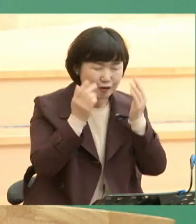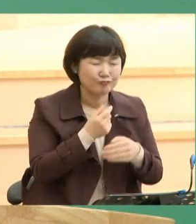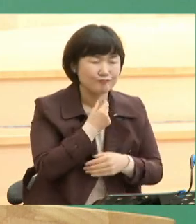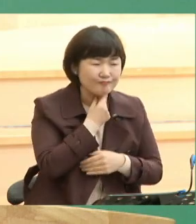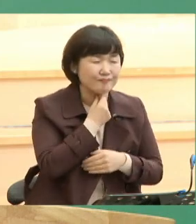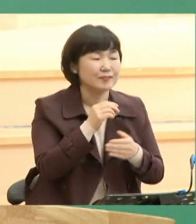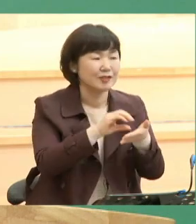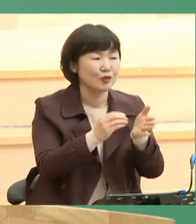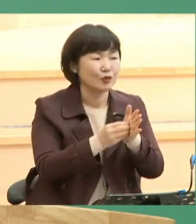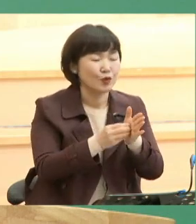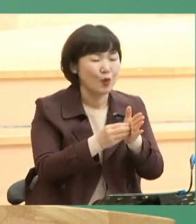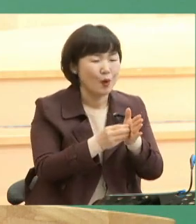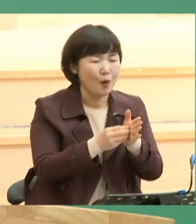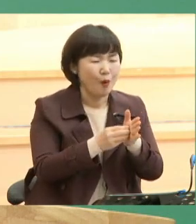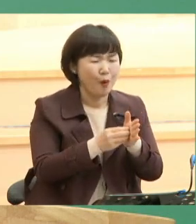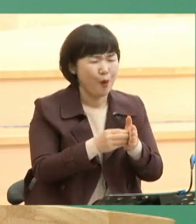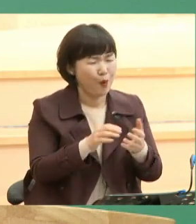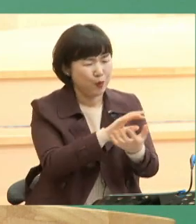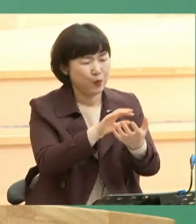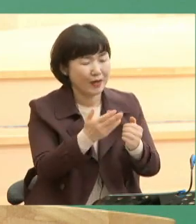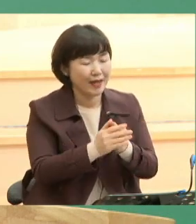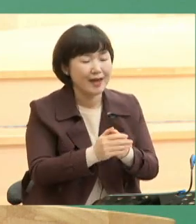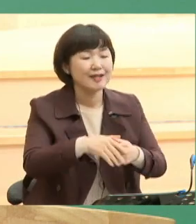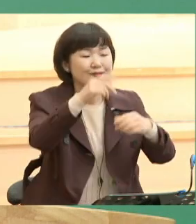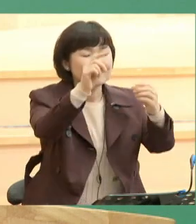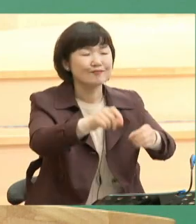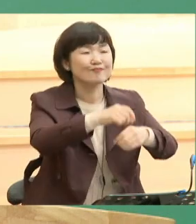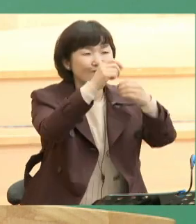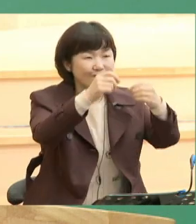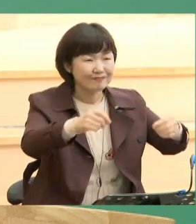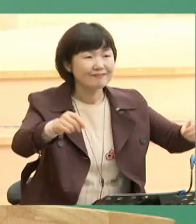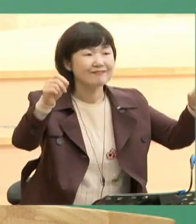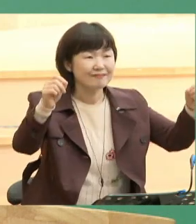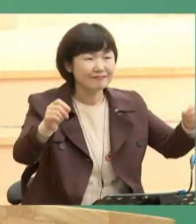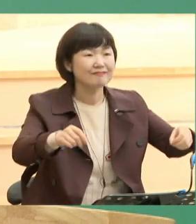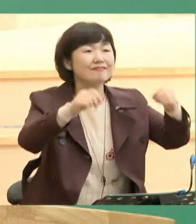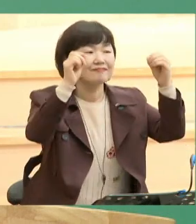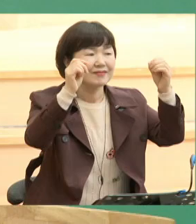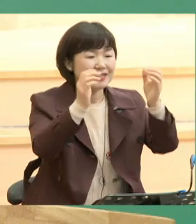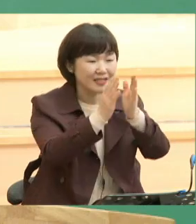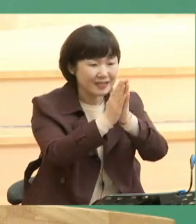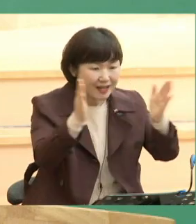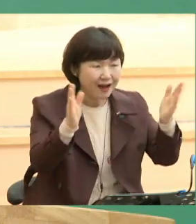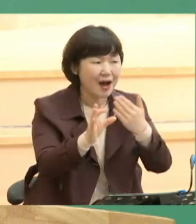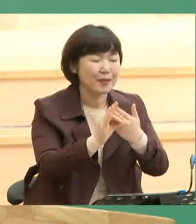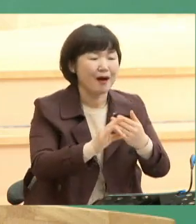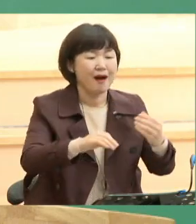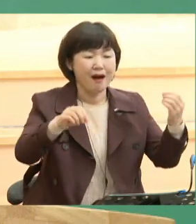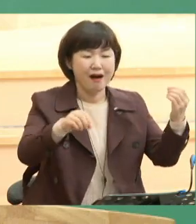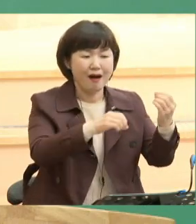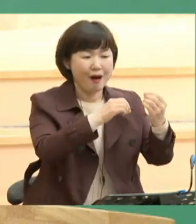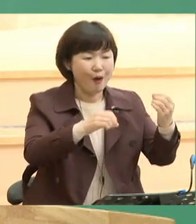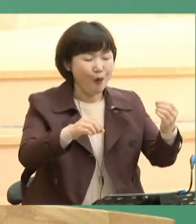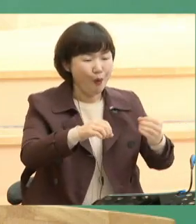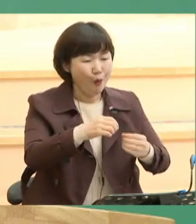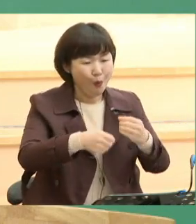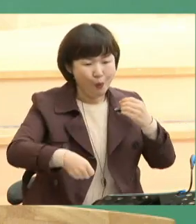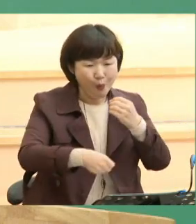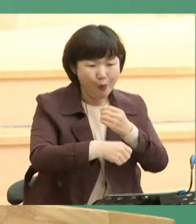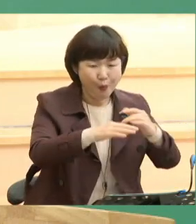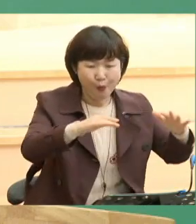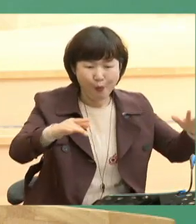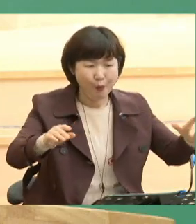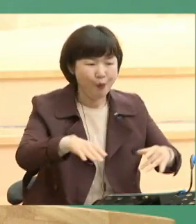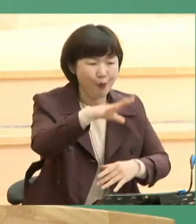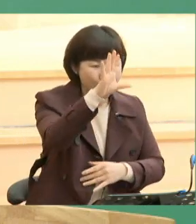지적 근데 딱 지지자가 딱 들면 어떻게 됩니까 그 다음에 연주가 시작되면서 멋진 하모니를 요렇게 되어